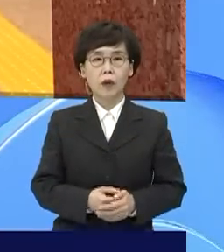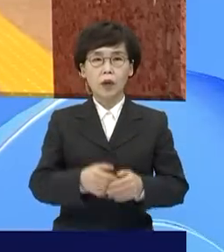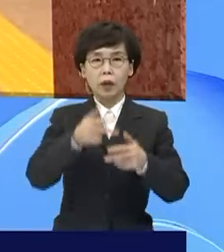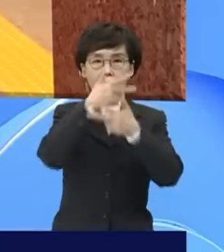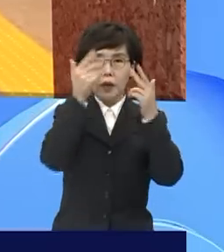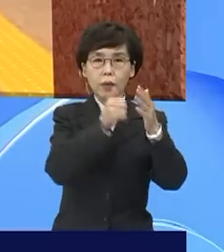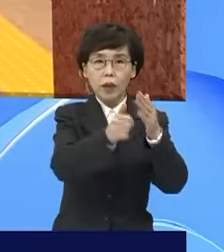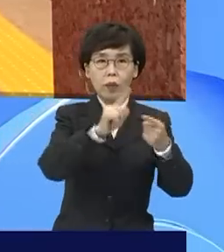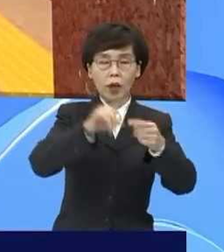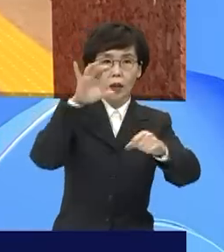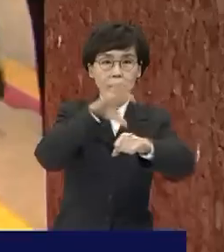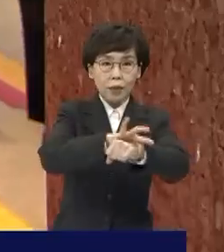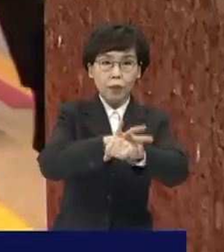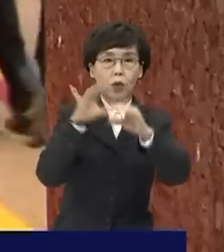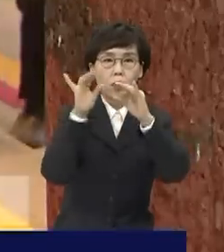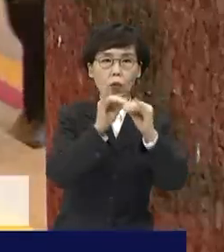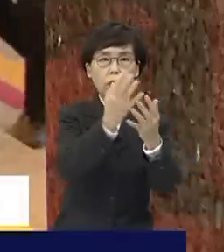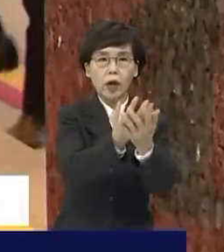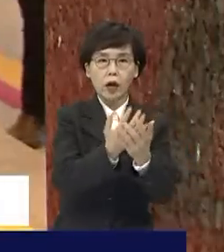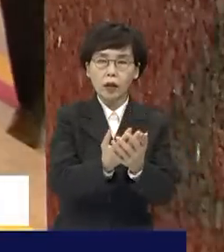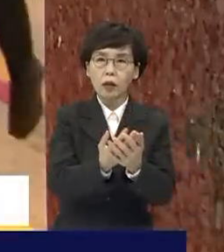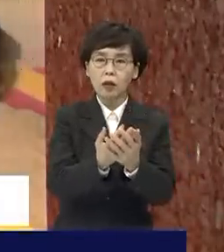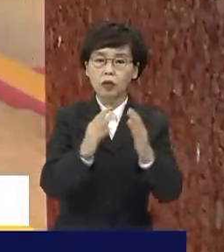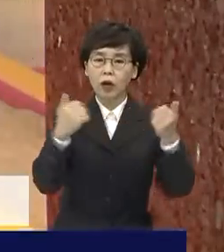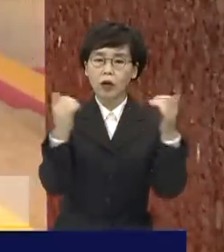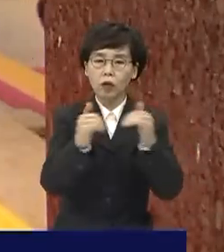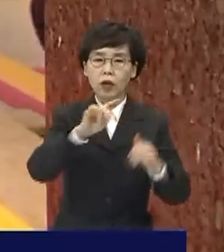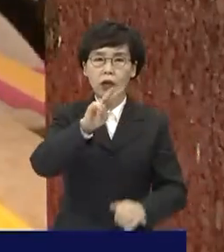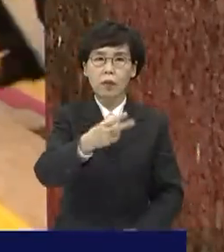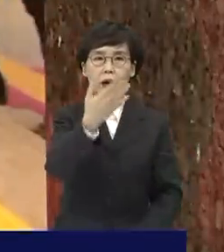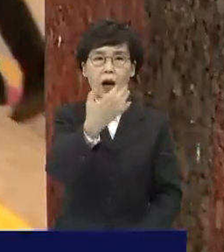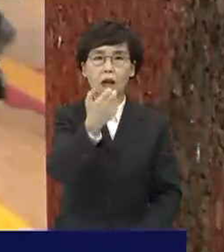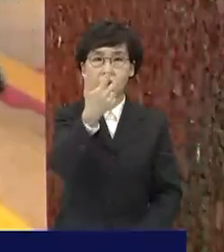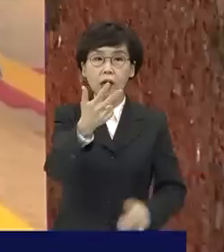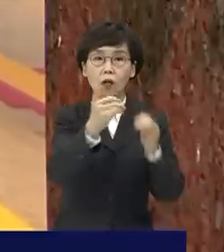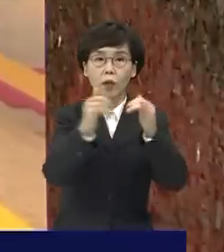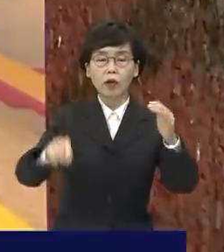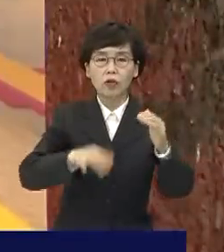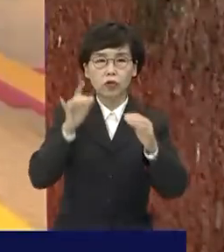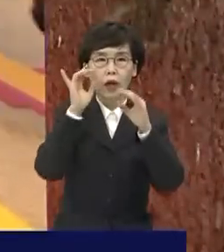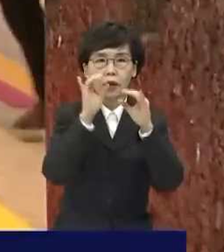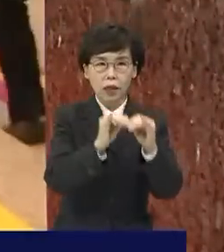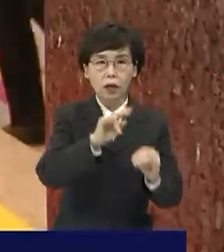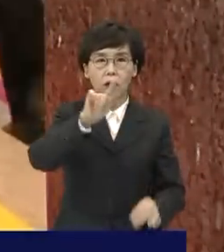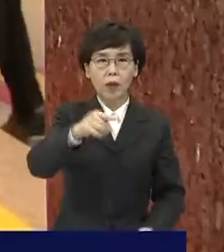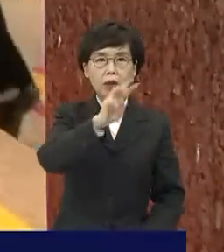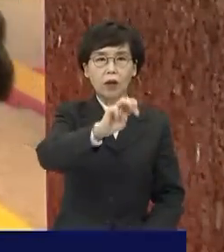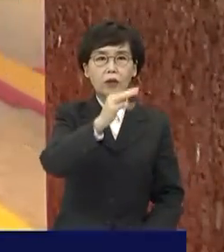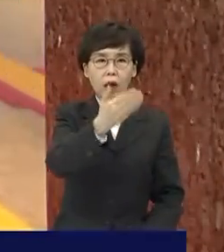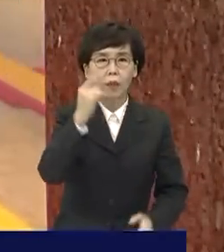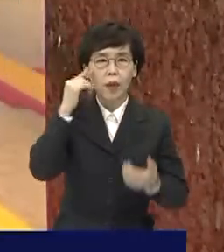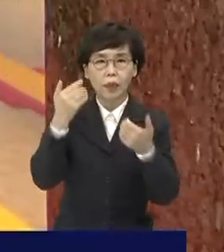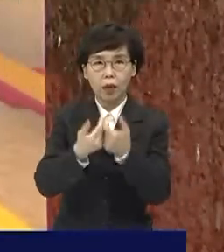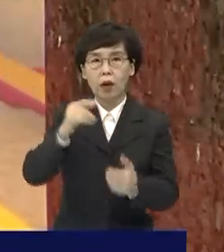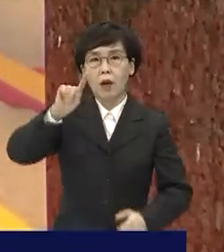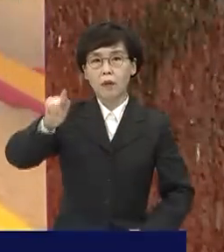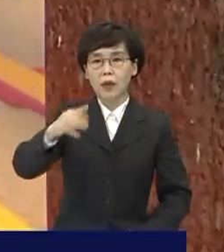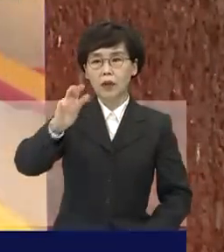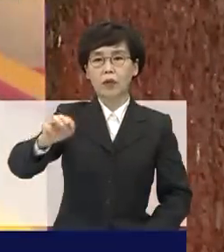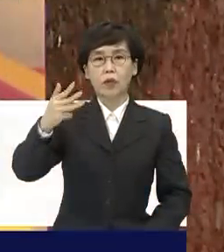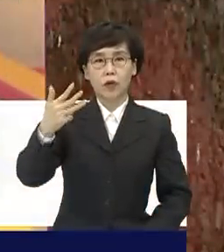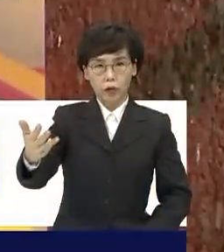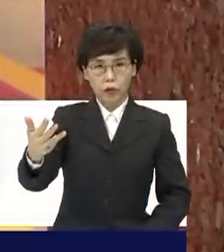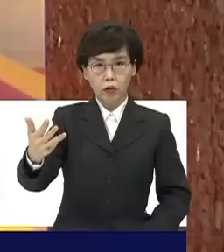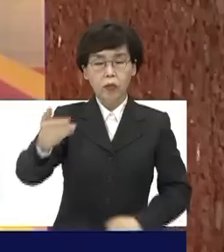이재명 대표에 대한 체포동의안은 재석 의원 297명 가운데 찬성이 139표, 반대가 138표로